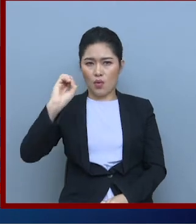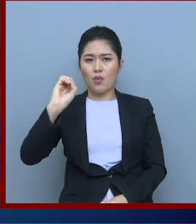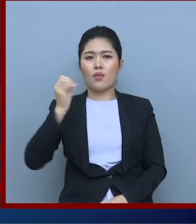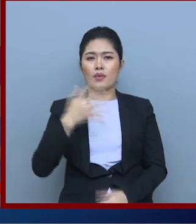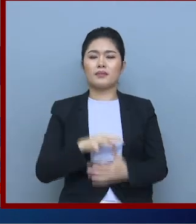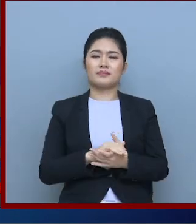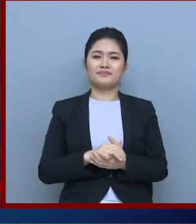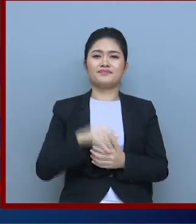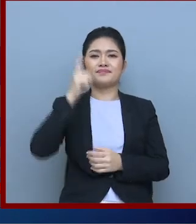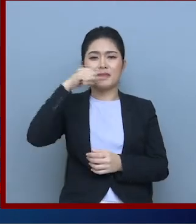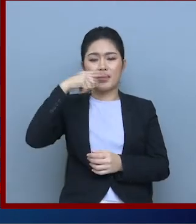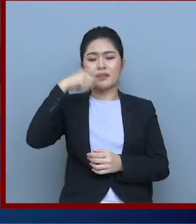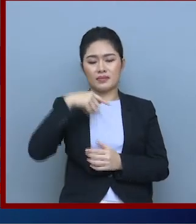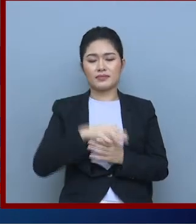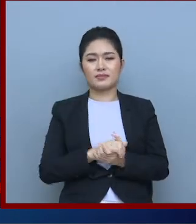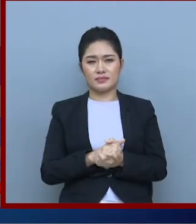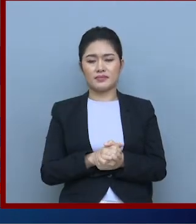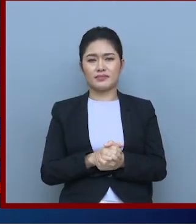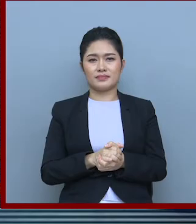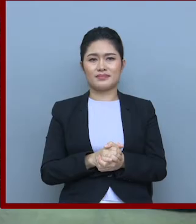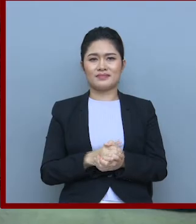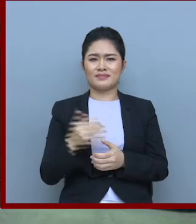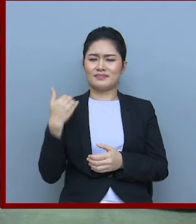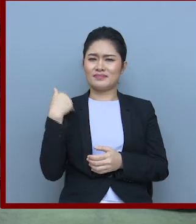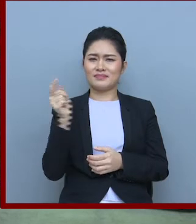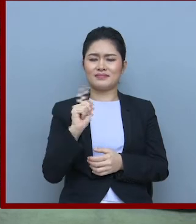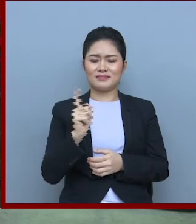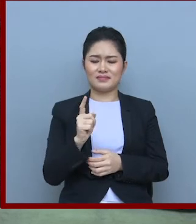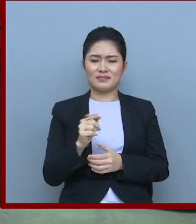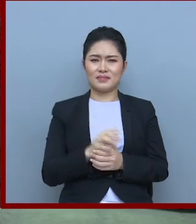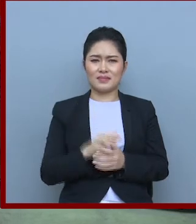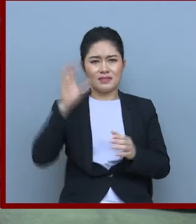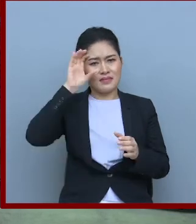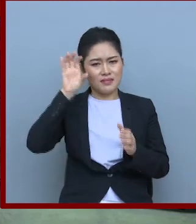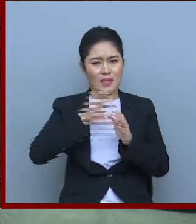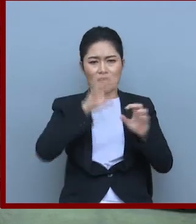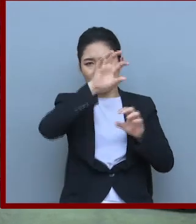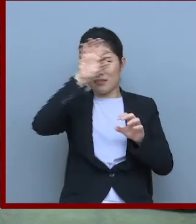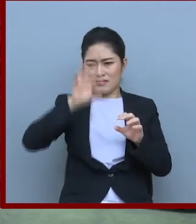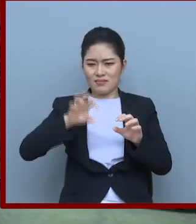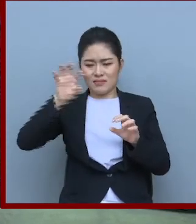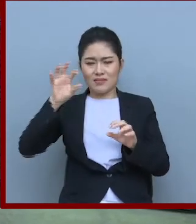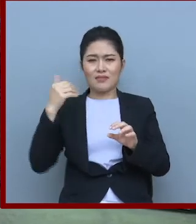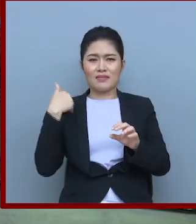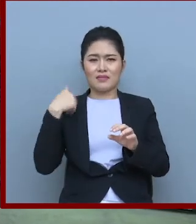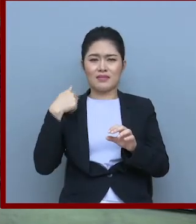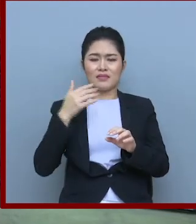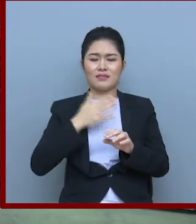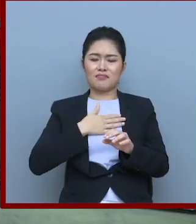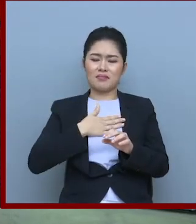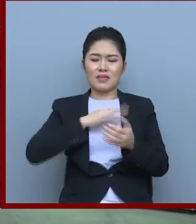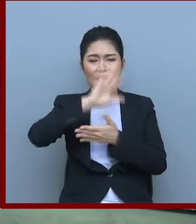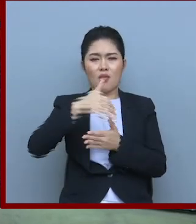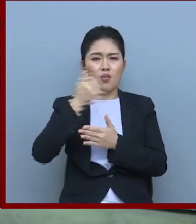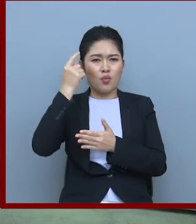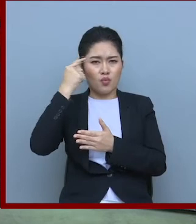MQTT เองก็มีเหมือนกันนะครับในส่วนนี้เนี่ยเดี๋ยวเราต้องมารู้จักกับตัวเอา